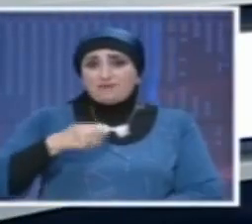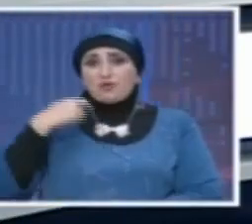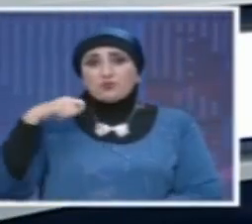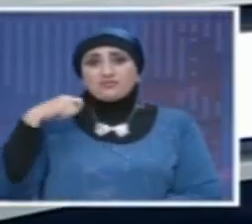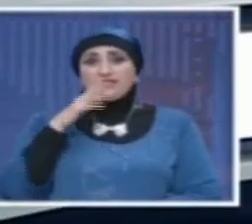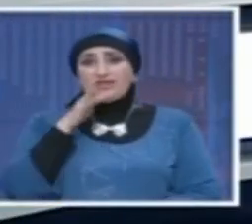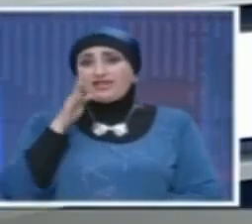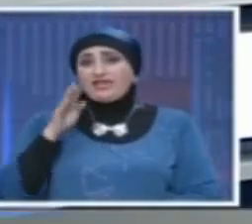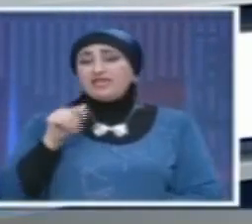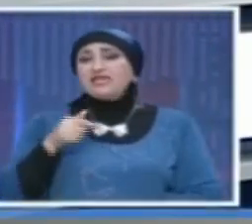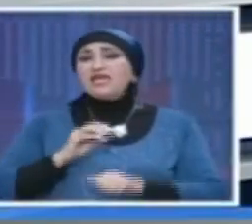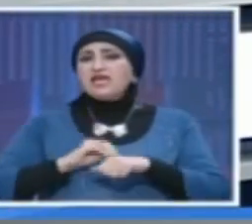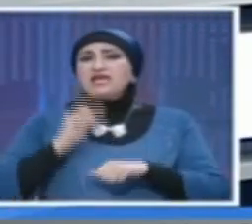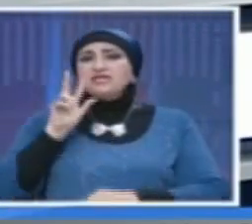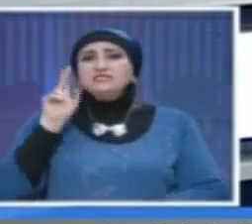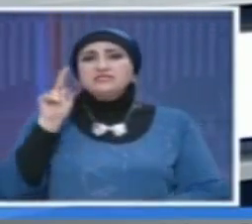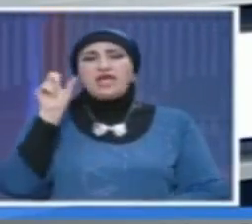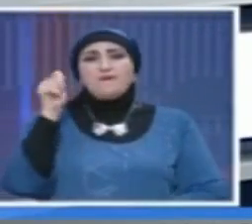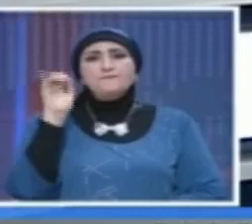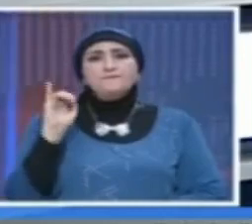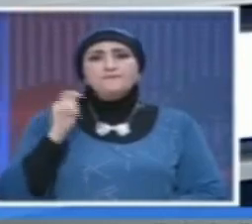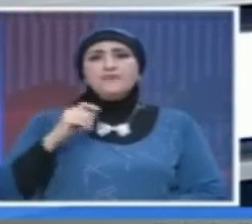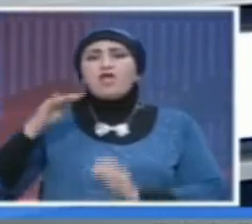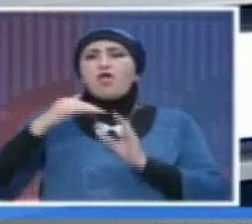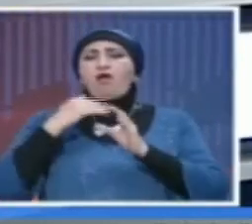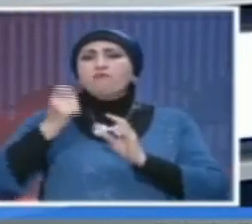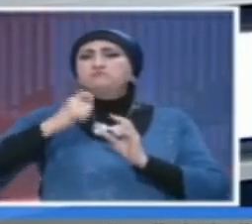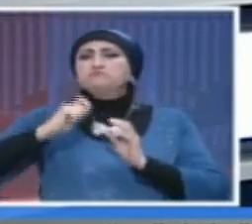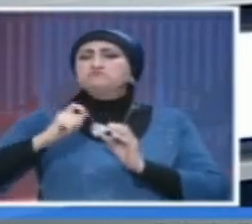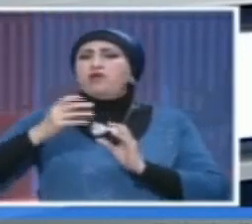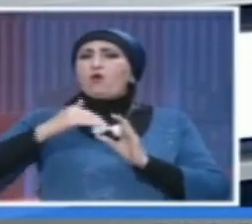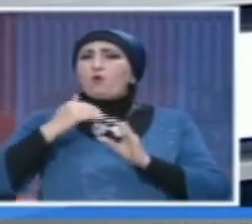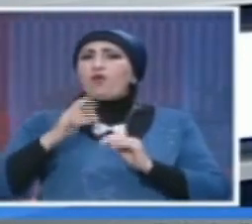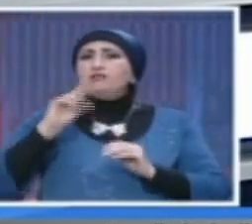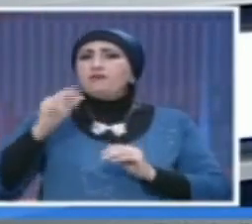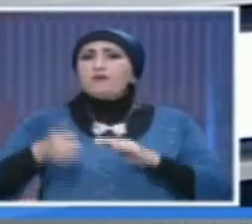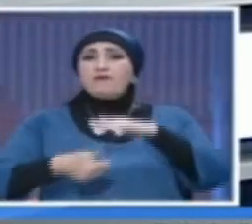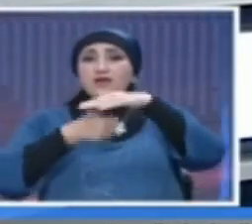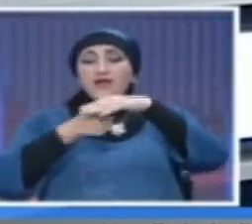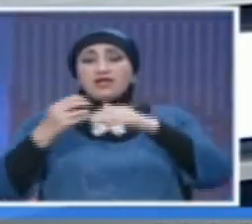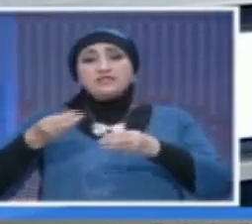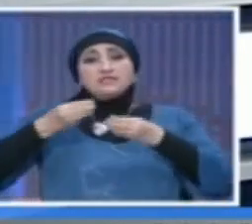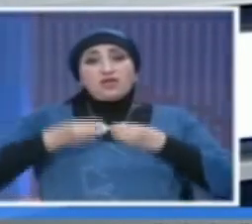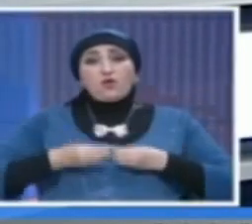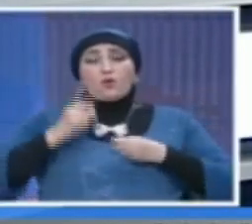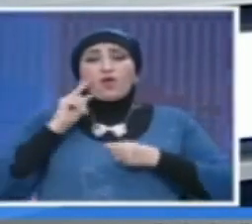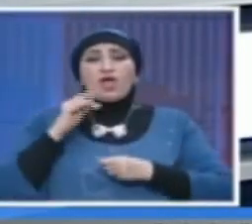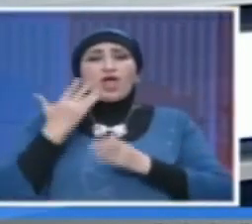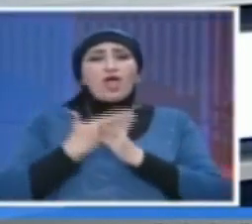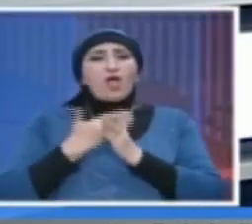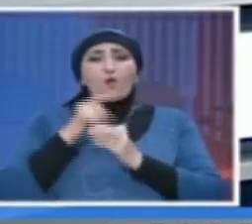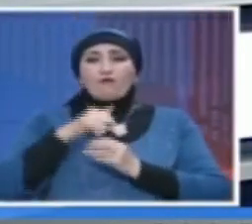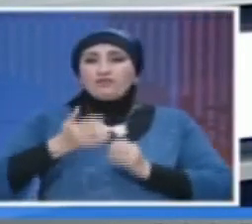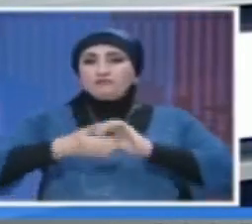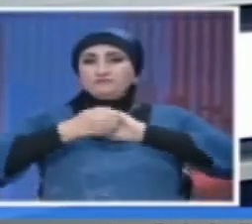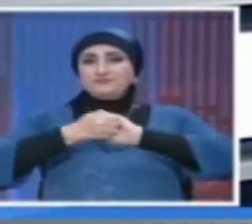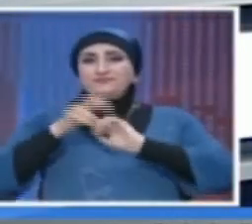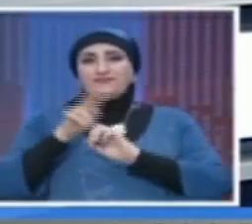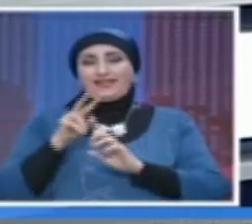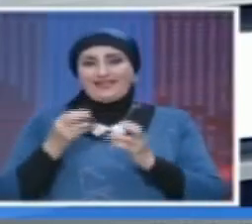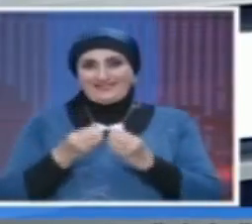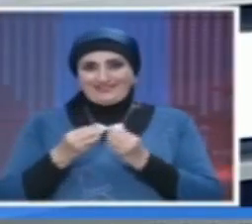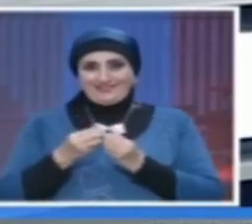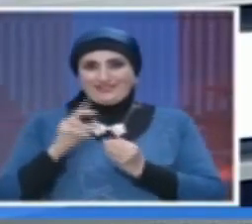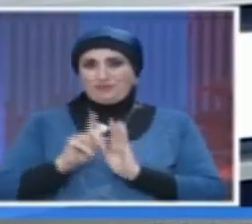الخارجية الزامبي، تسلم الرئيس السيسي رسالة خطية من نظيره الزامبي إدغار لونغو تضمنت تعزيز العلاقات